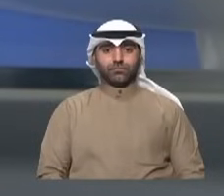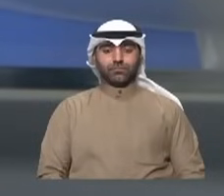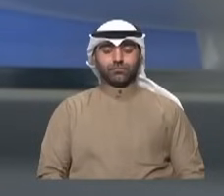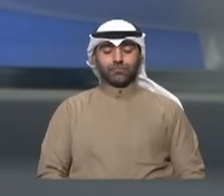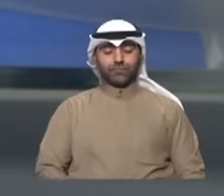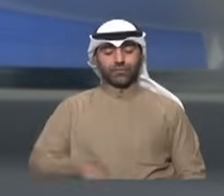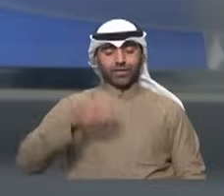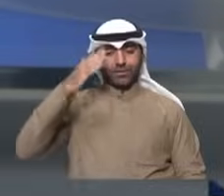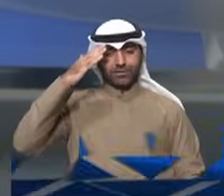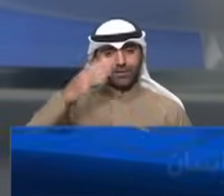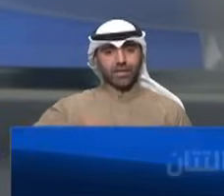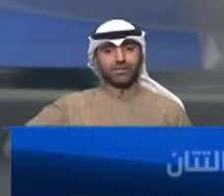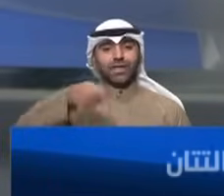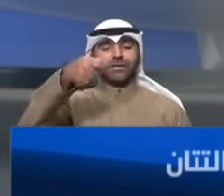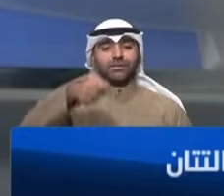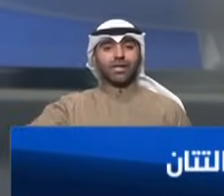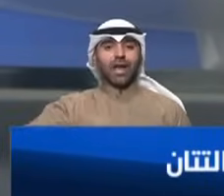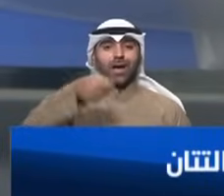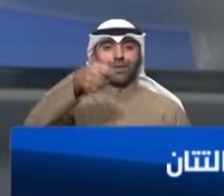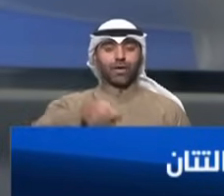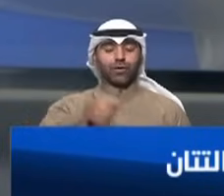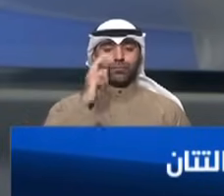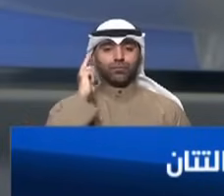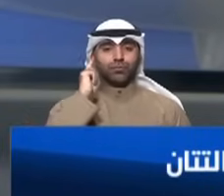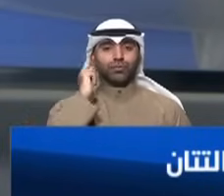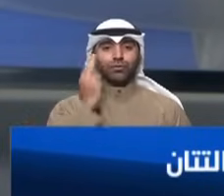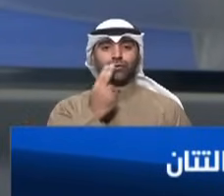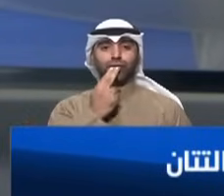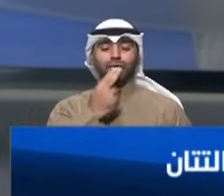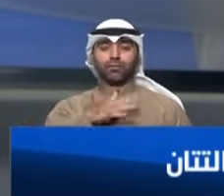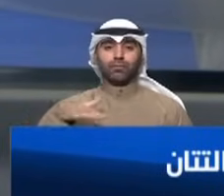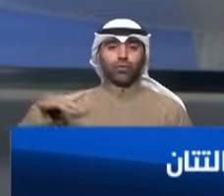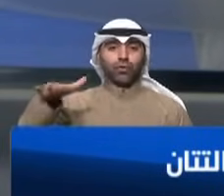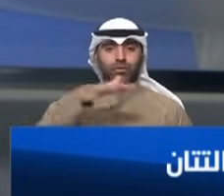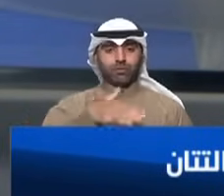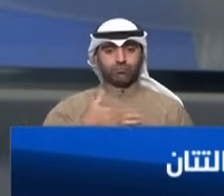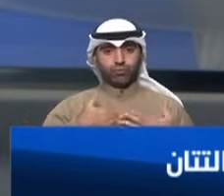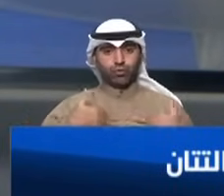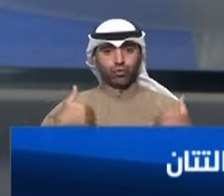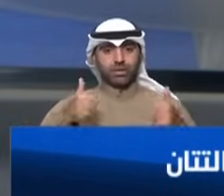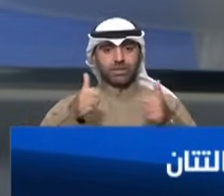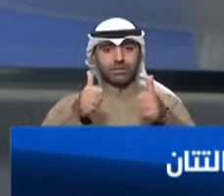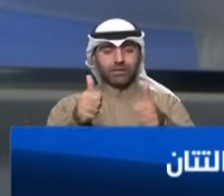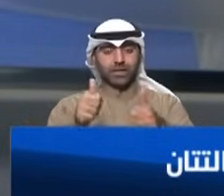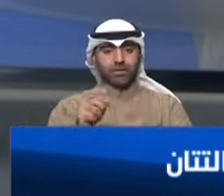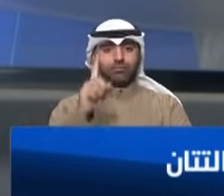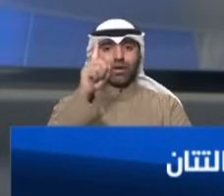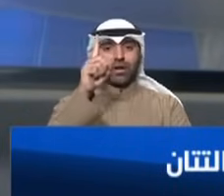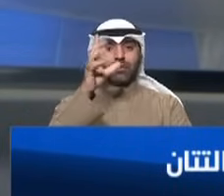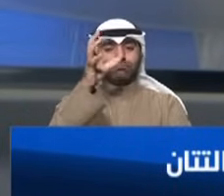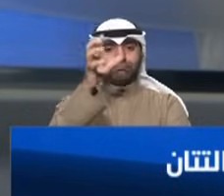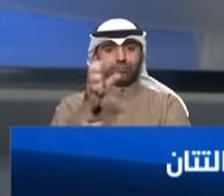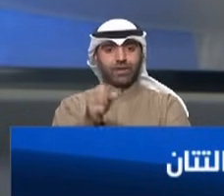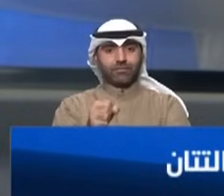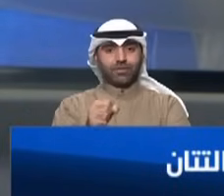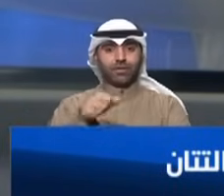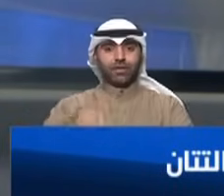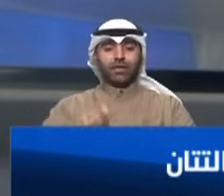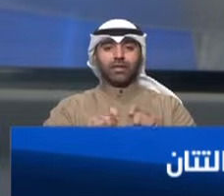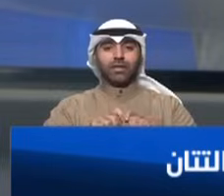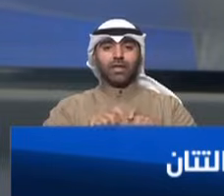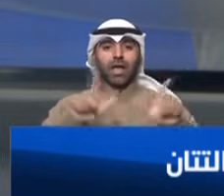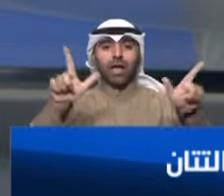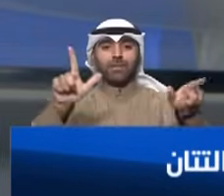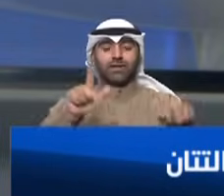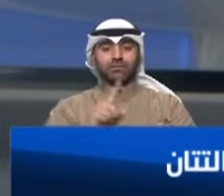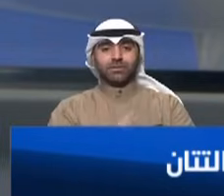سيداتي وسادتي السلام عليكم ورحمه الله وبركاته الاخبار من تلفزيون دوله الكويت يصحبنا